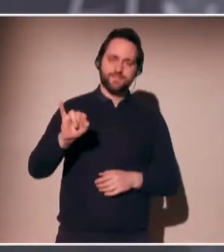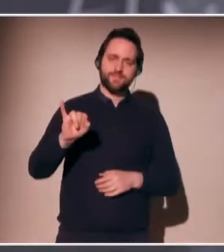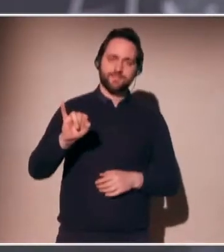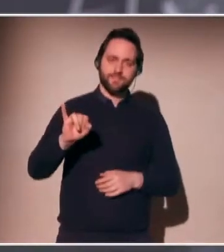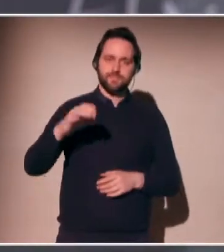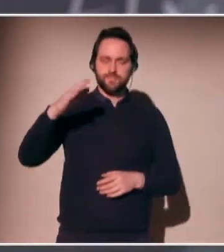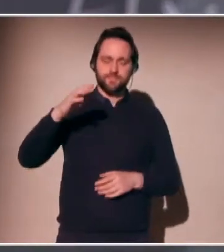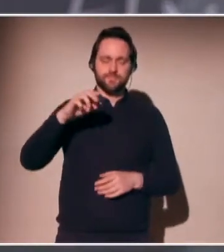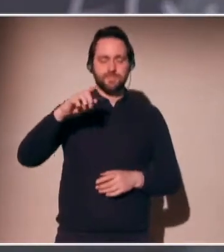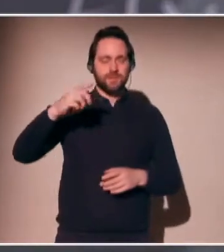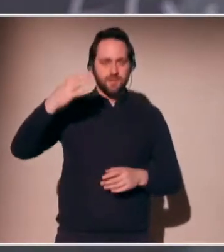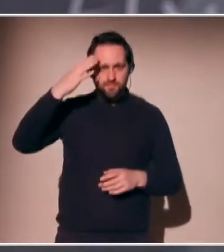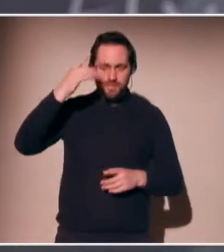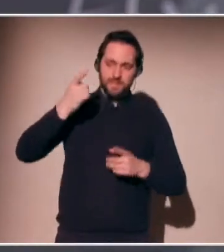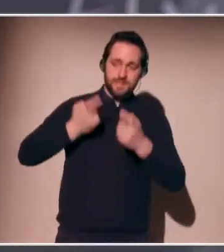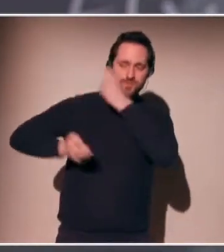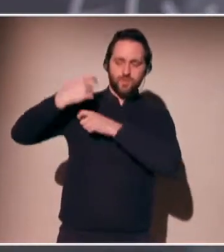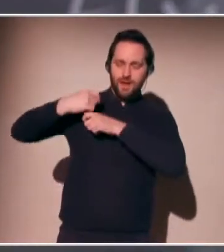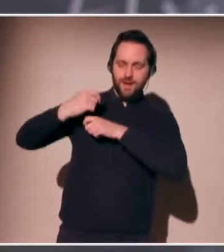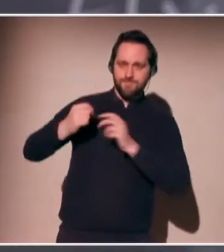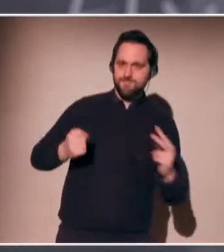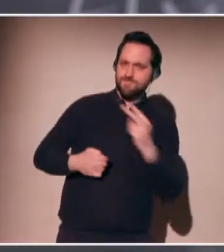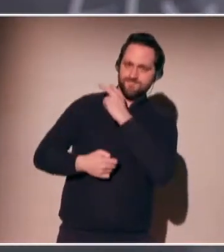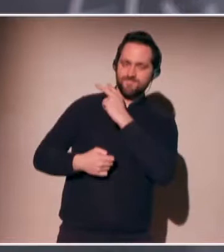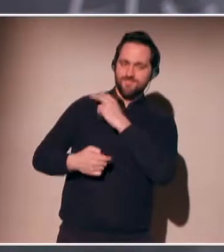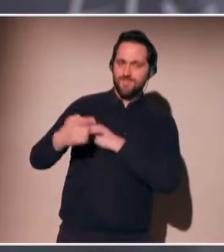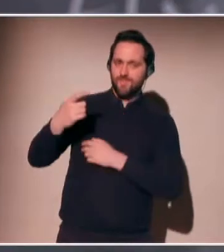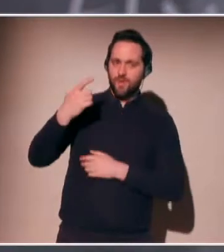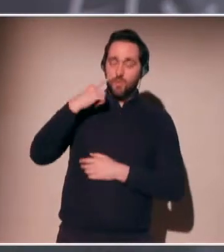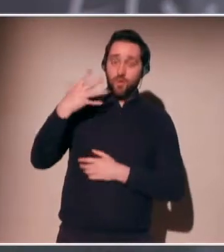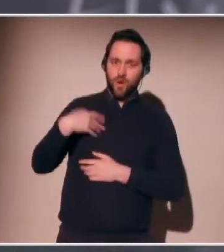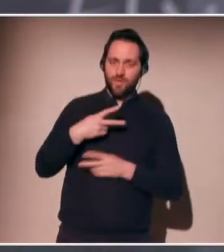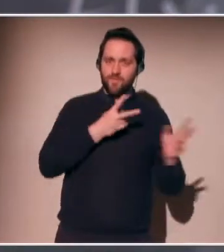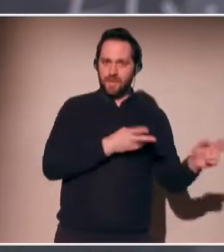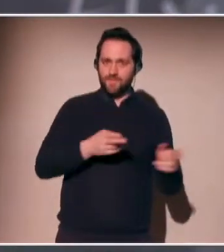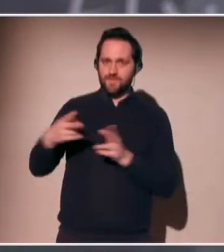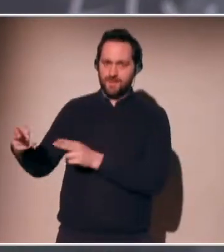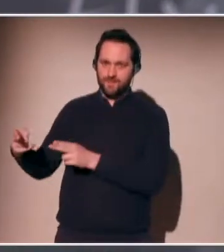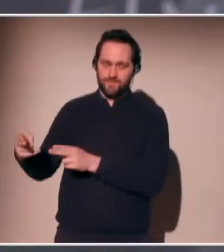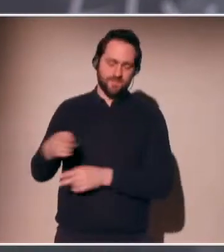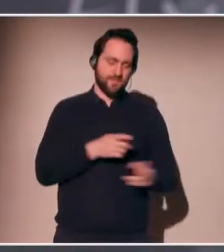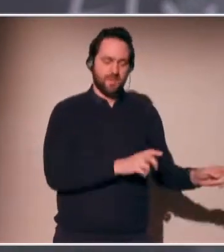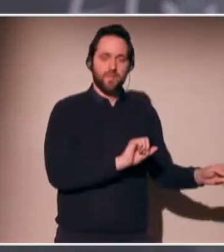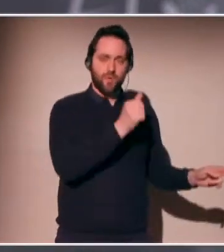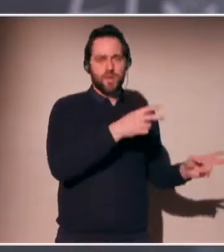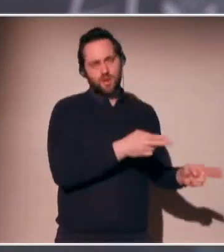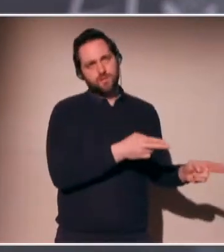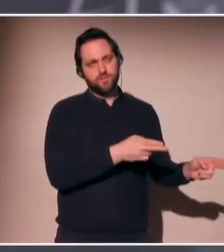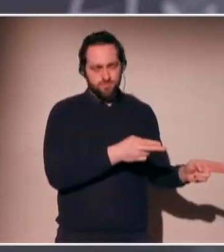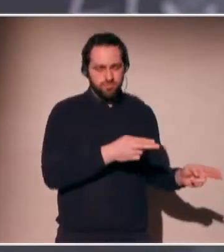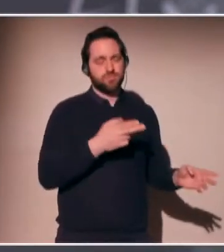de l'IA, on voit que on est passé par plusieurs phases. La première, ce sont les 5-6 décennies